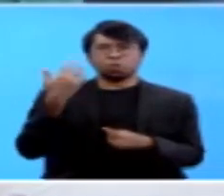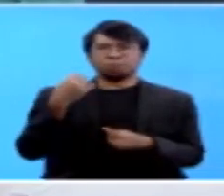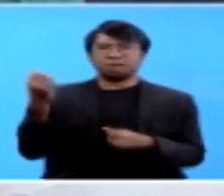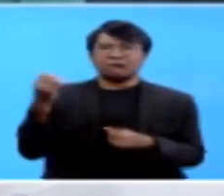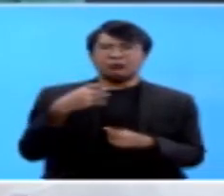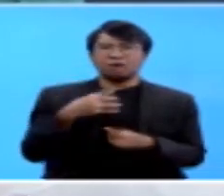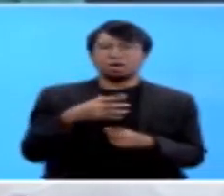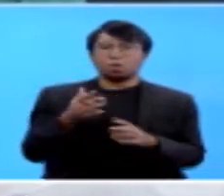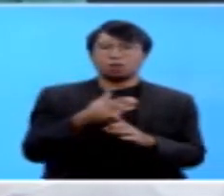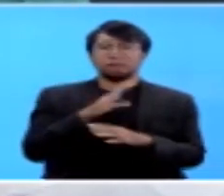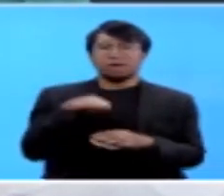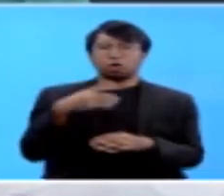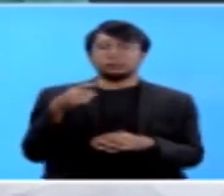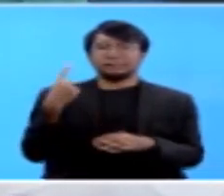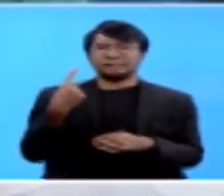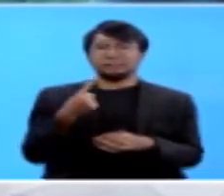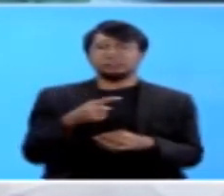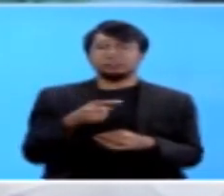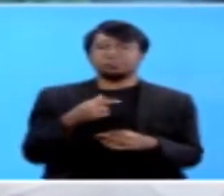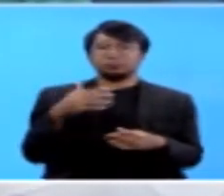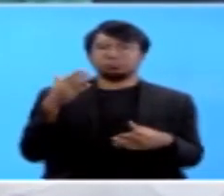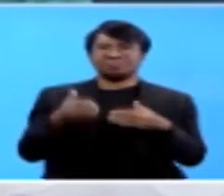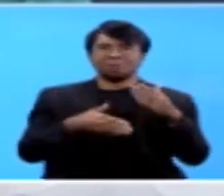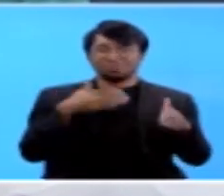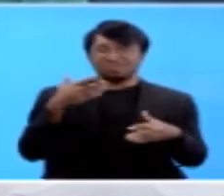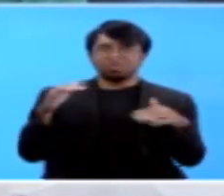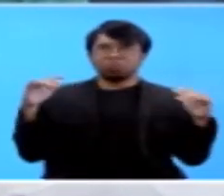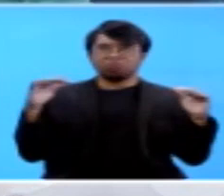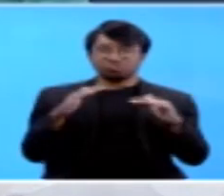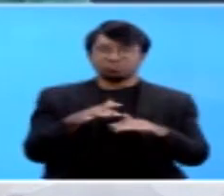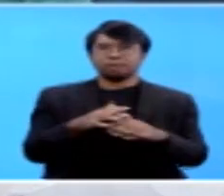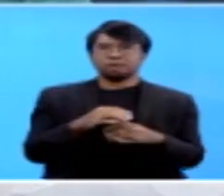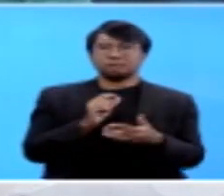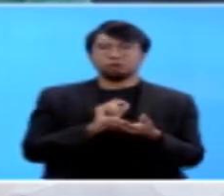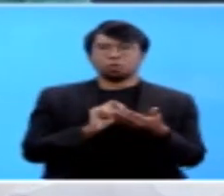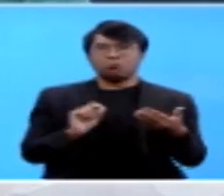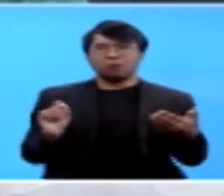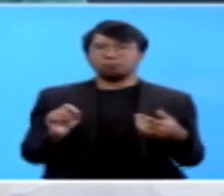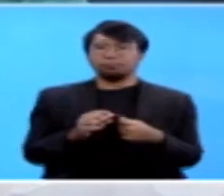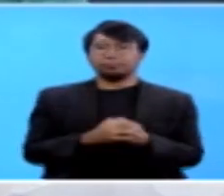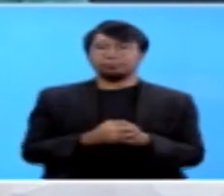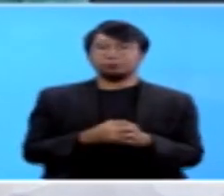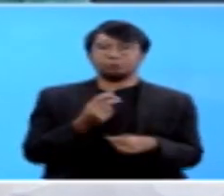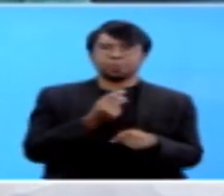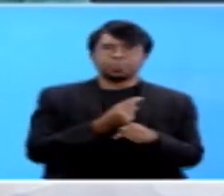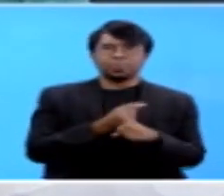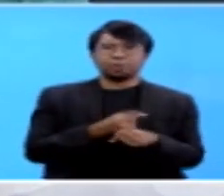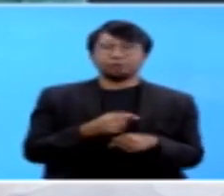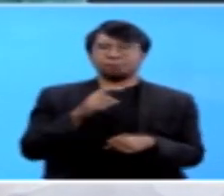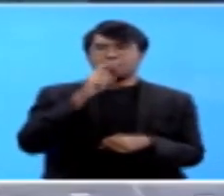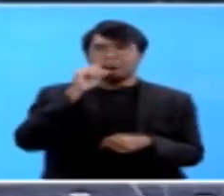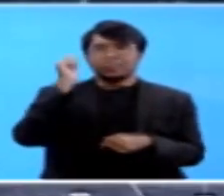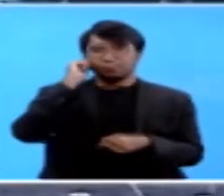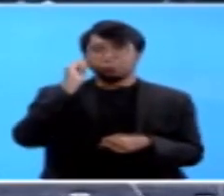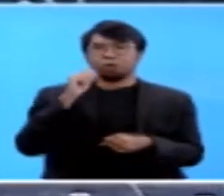diundang tuh sama sekolah orang tua murid. Nah, itu taruhlah pertemuan parenting gitu ya. Nah, ketika ketemuan dengan para orang tua, disitulah kita